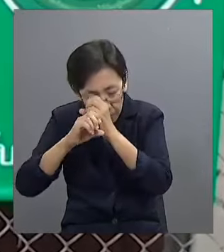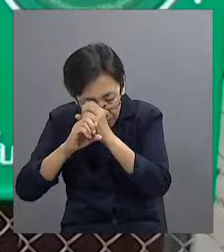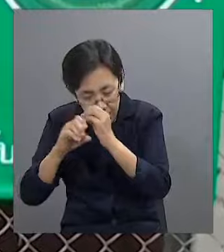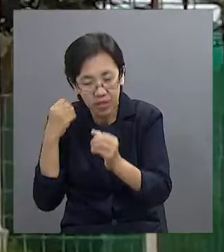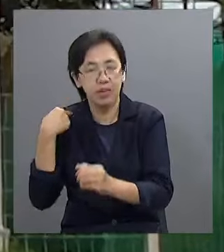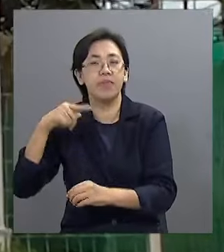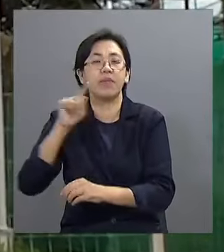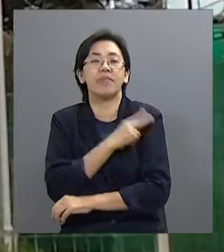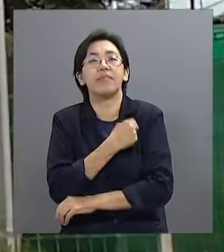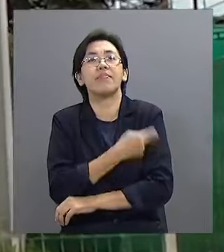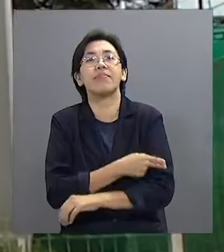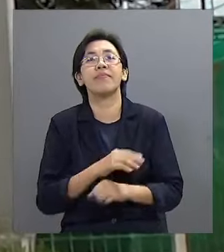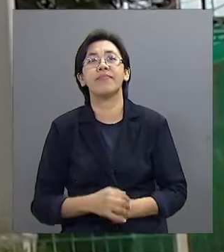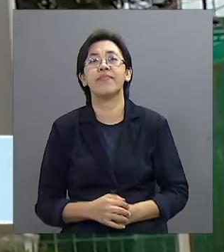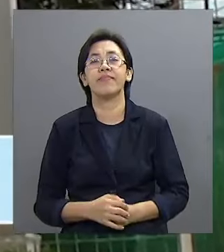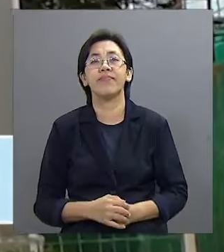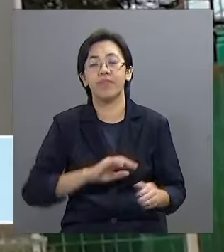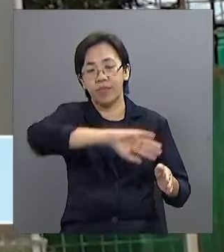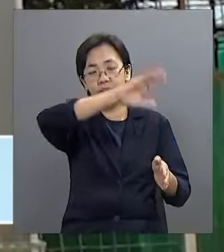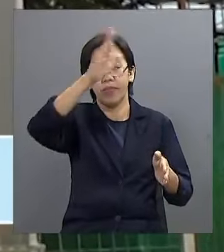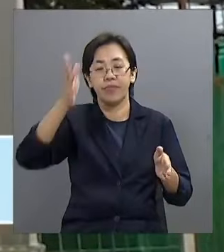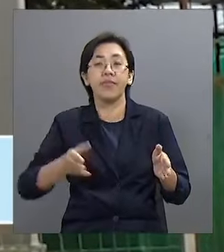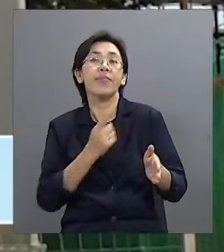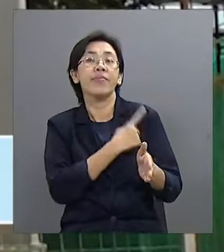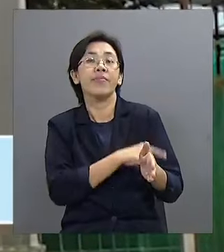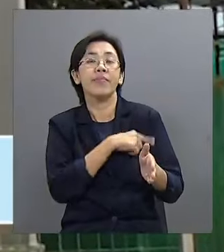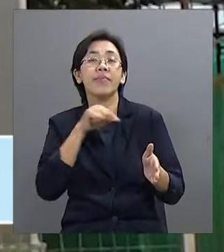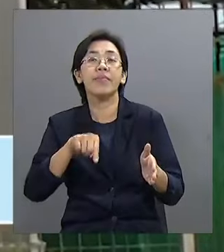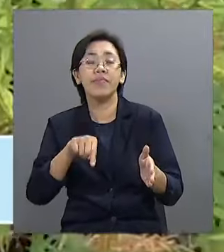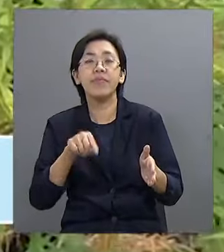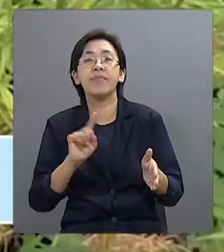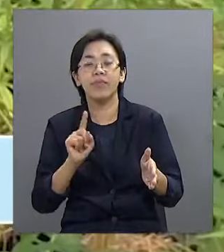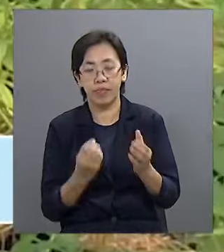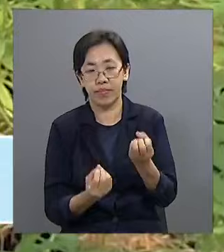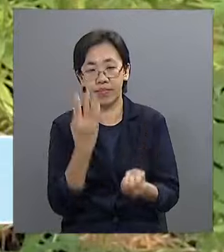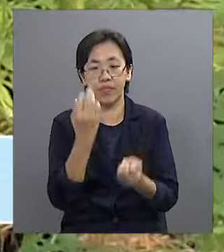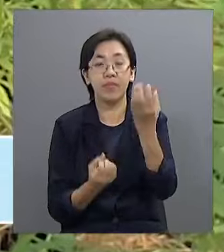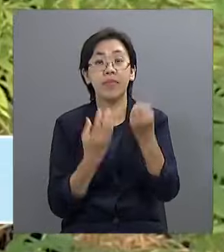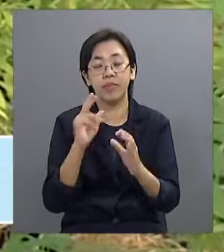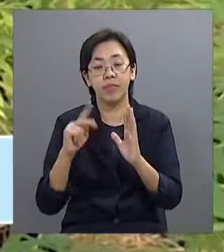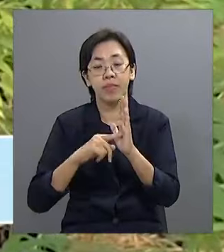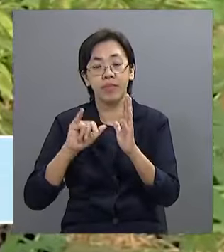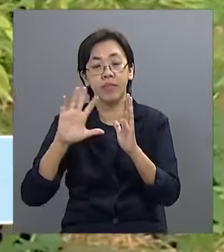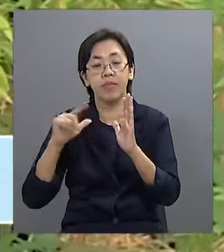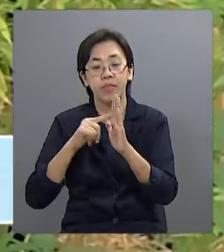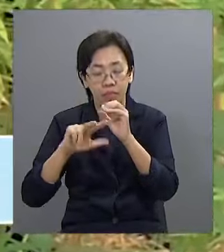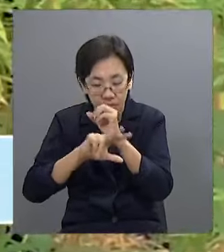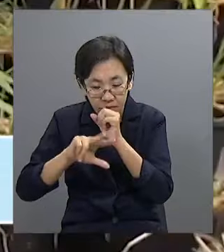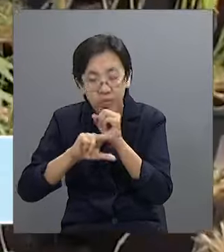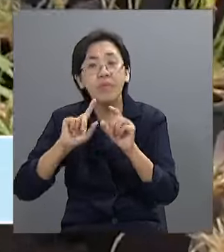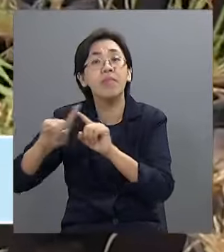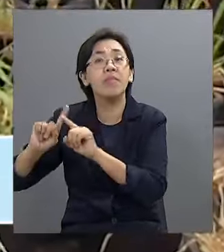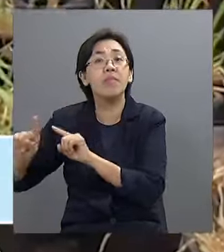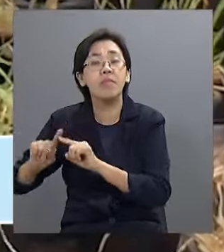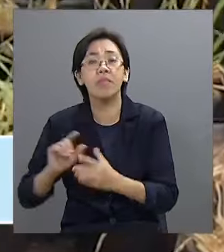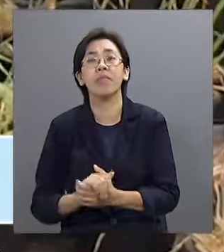ภายในอาคารโรงเรือนสีขาวขนาดใหญ่ที่เห็นอยู่นี้ครับเป็นสถานที่ปลูกกัญชาหลากหลายสายพันธุ์เลยคุณผู้ชมนี่เป็นไงฮะชูช่